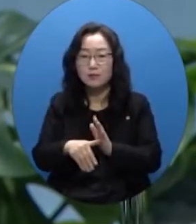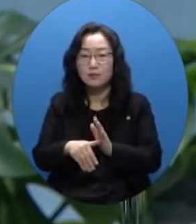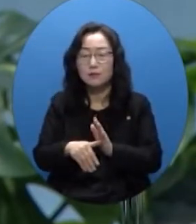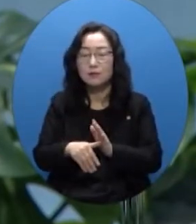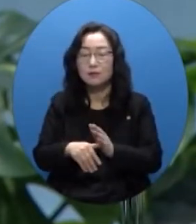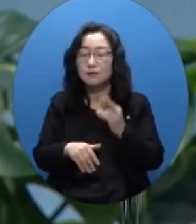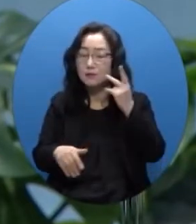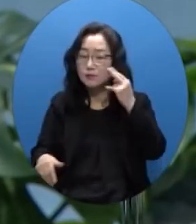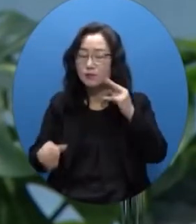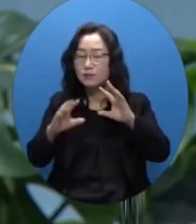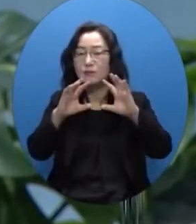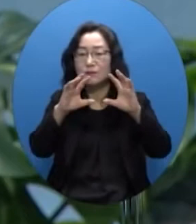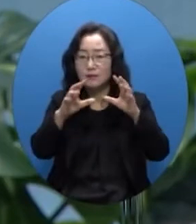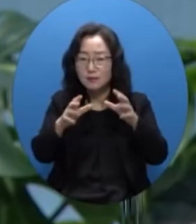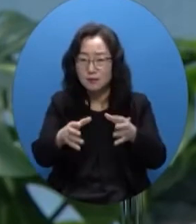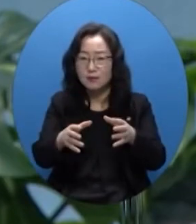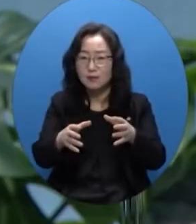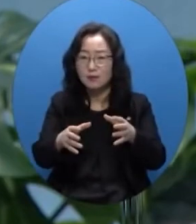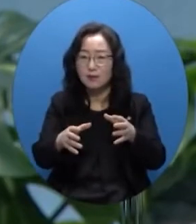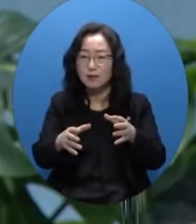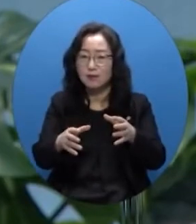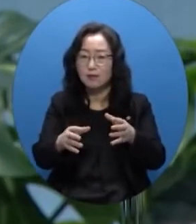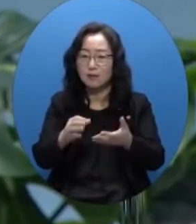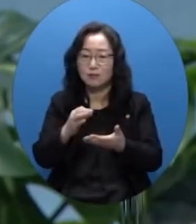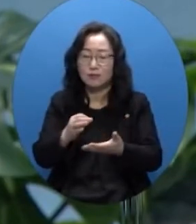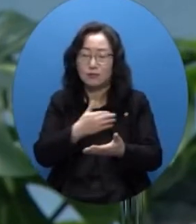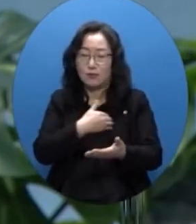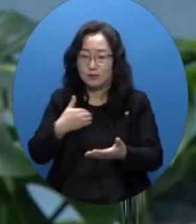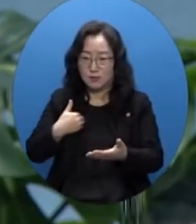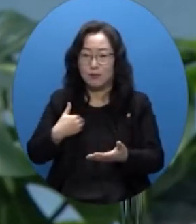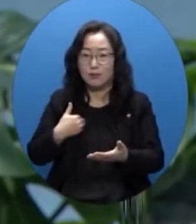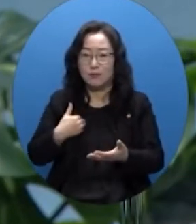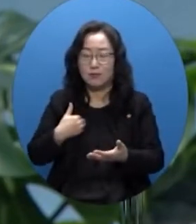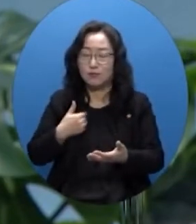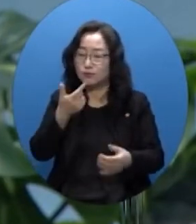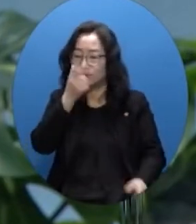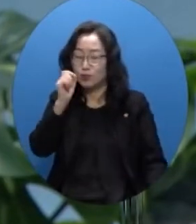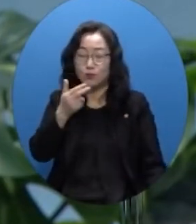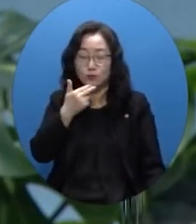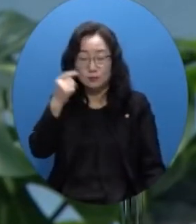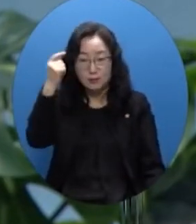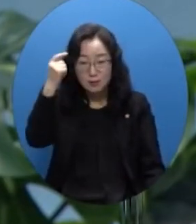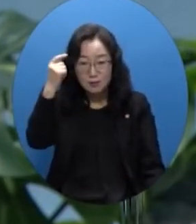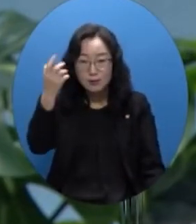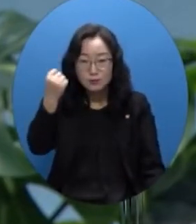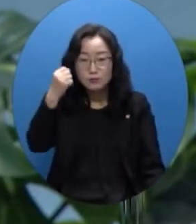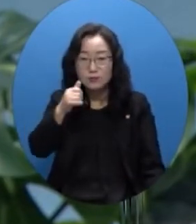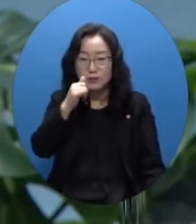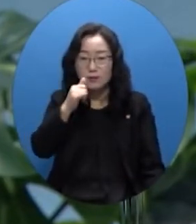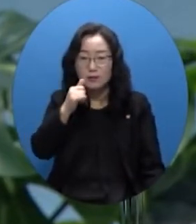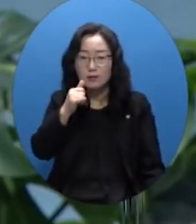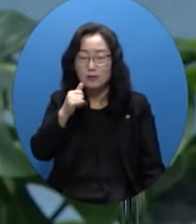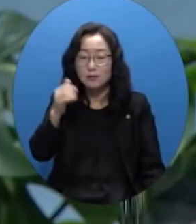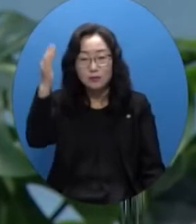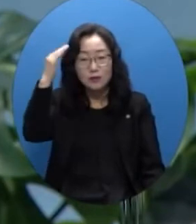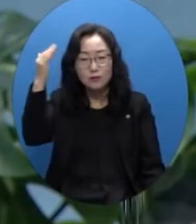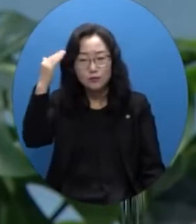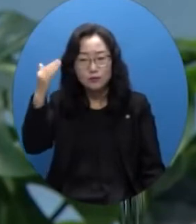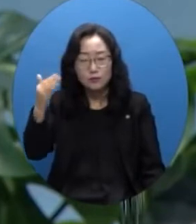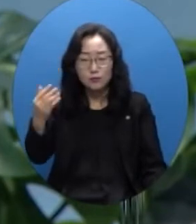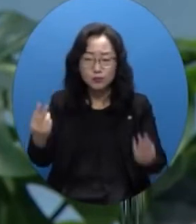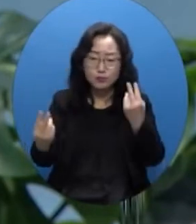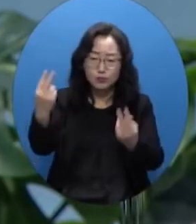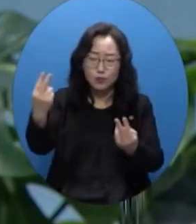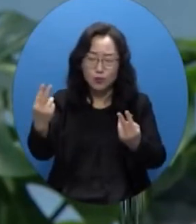미국의 풍요로움 속에 무엇인가 부족함이 없다고 생각했는데 누나 그거 너무 낮아 살았으니까